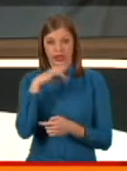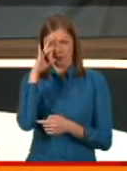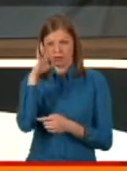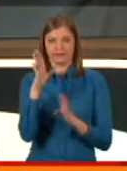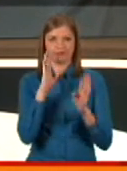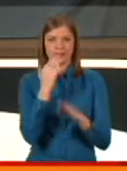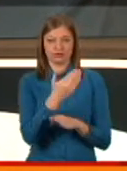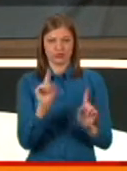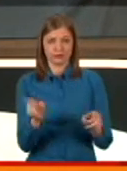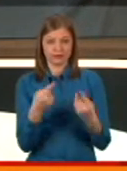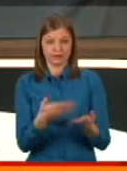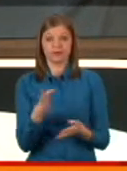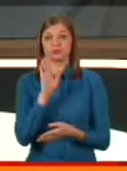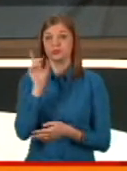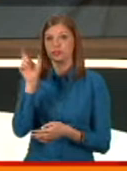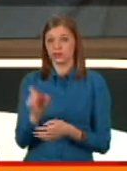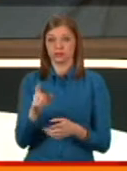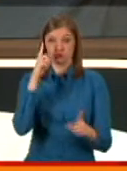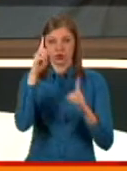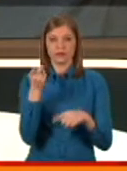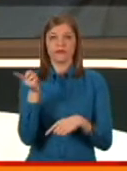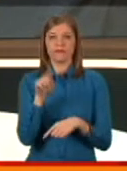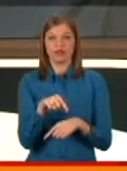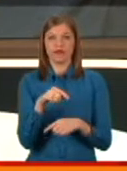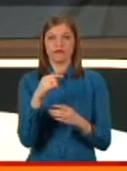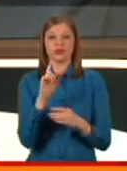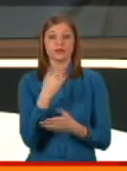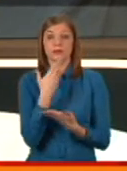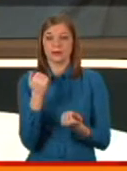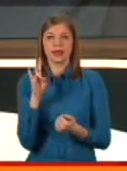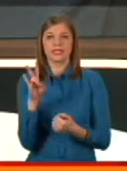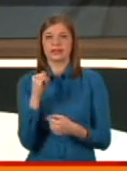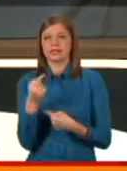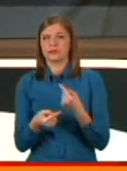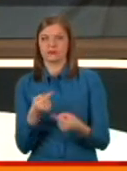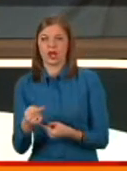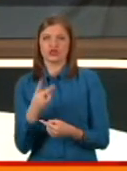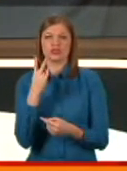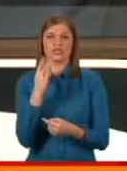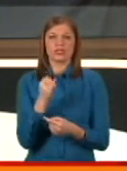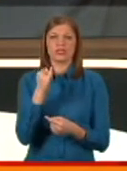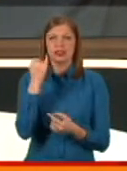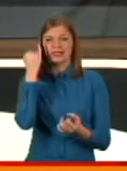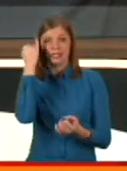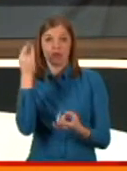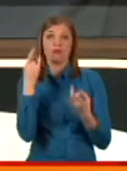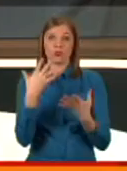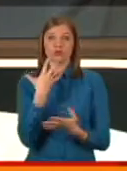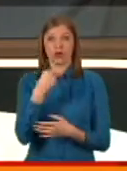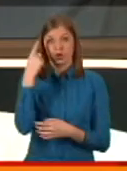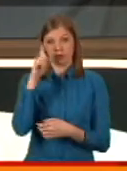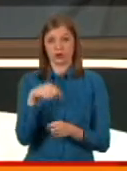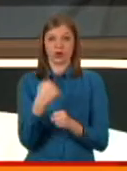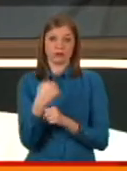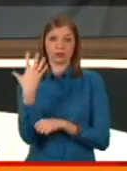найпопулярнішої соцмережі Facebook. Дівчина шокувала навіть у порядників списку, бо не мала ні спадщини, ні супербізнес-ідеї. Просто вона гарно вміє